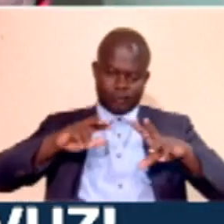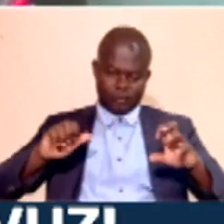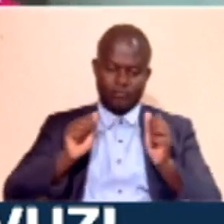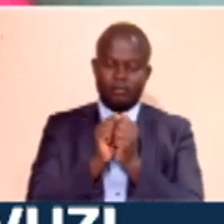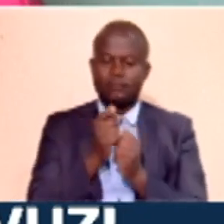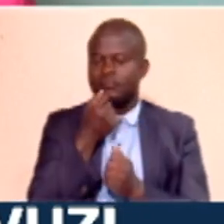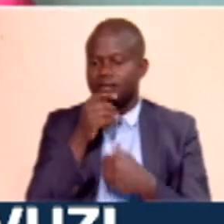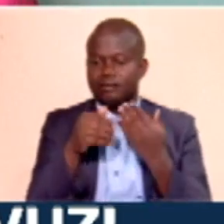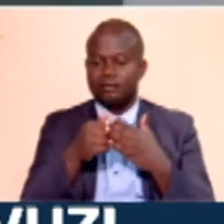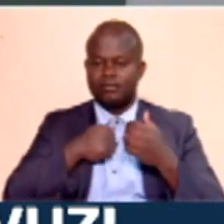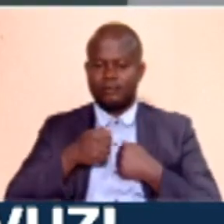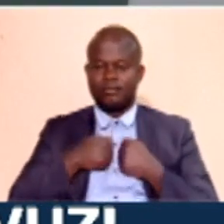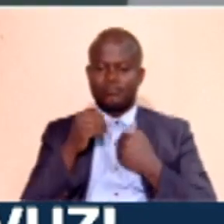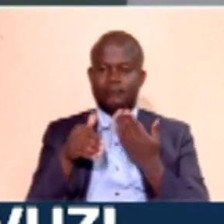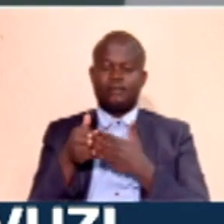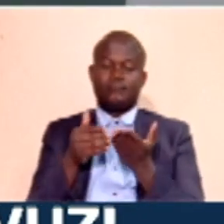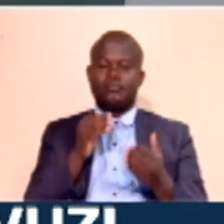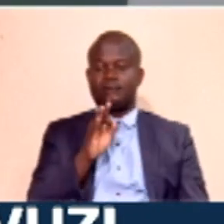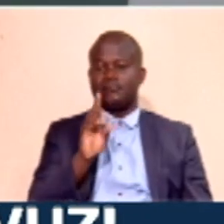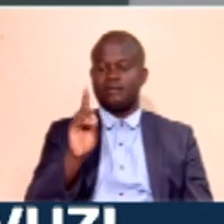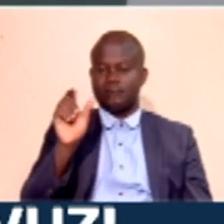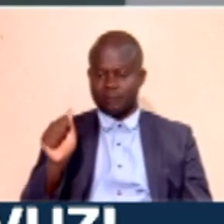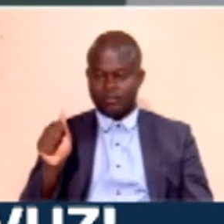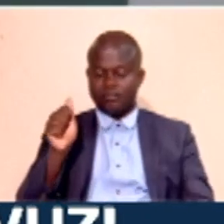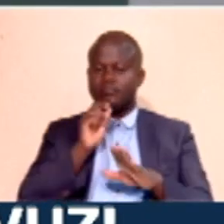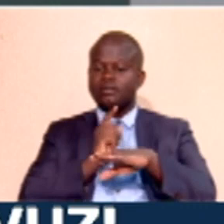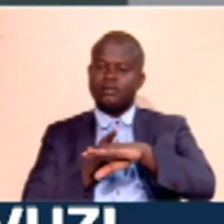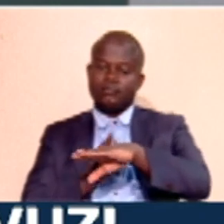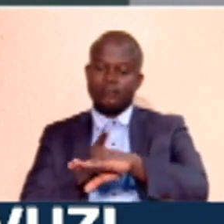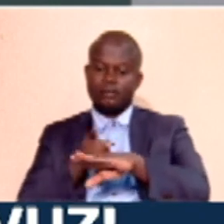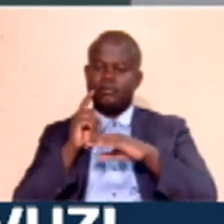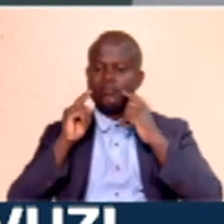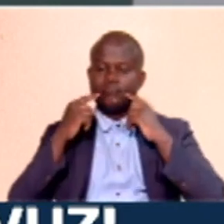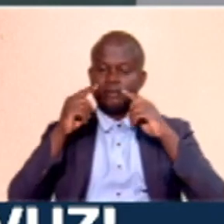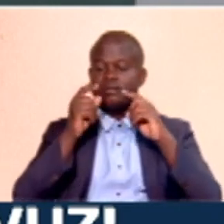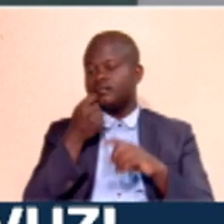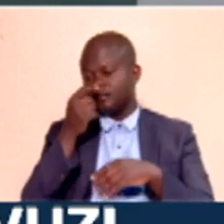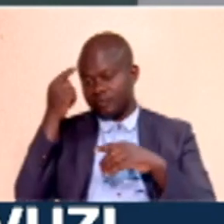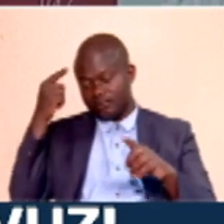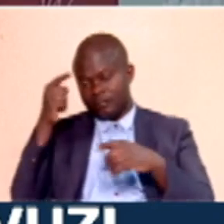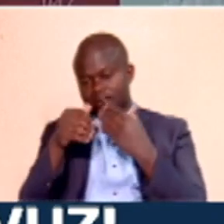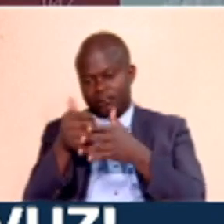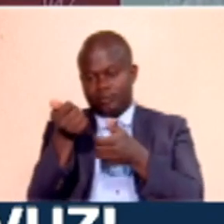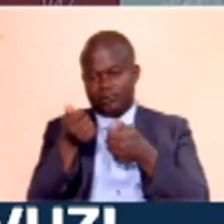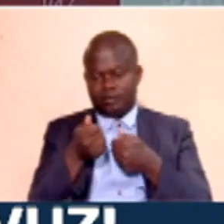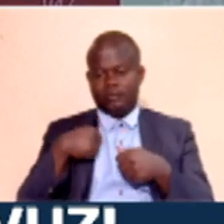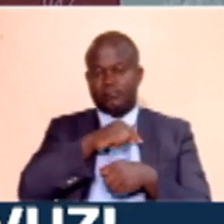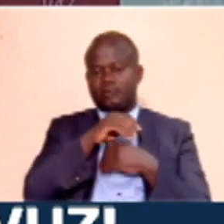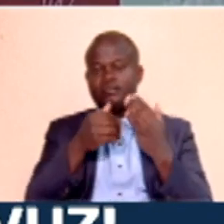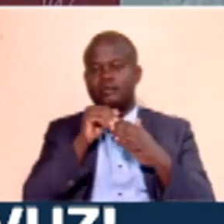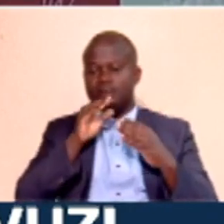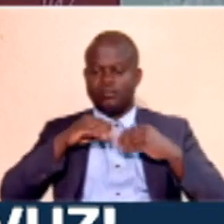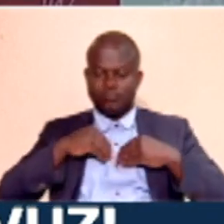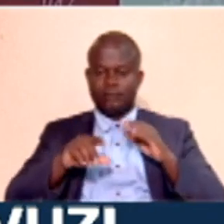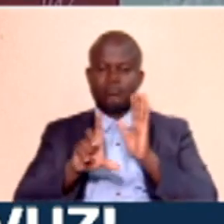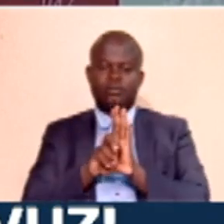n'ibiribwa bikorerwa mu nganda mu Rwanda FDA, burihanangiriza abamamaza imiti bagamije gukurura abaturage, kuko binyuranyije